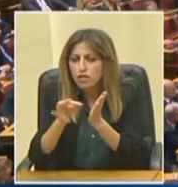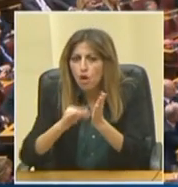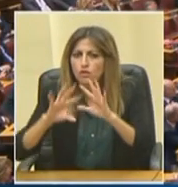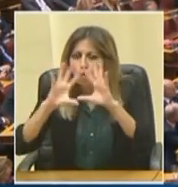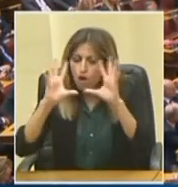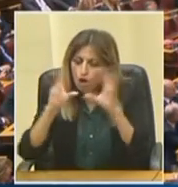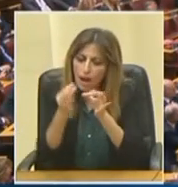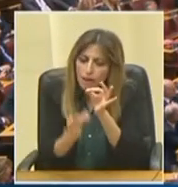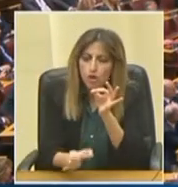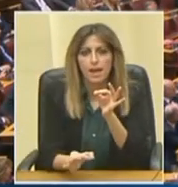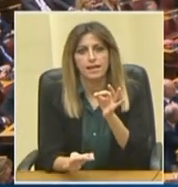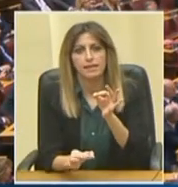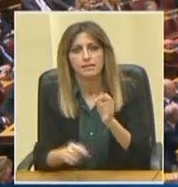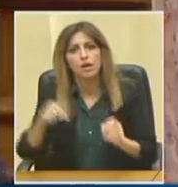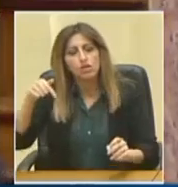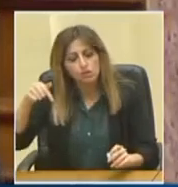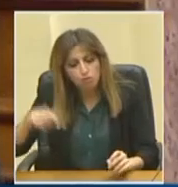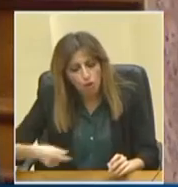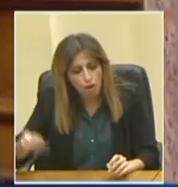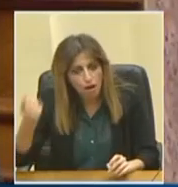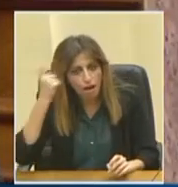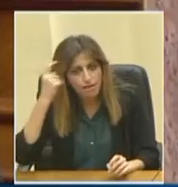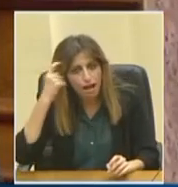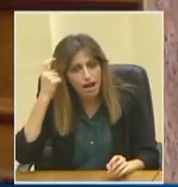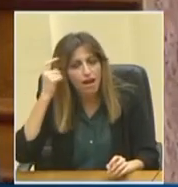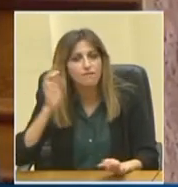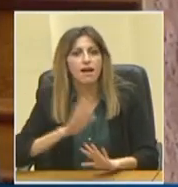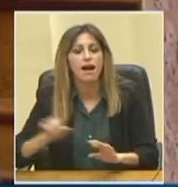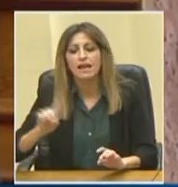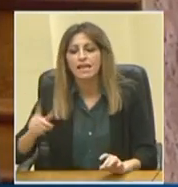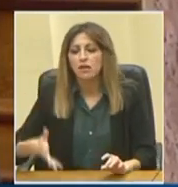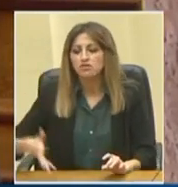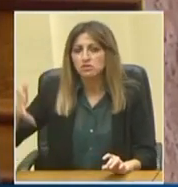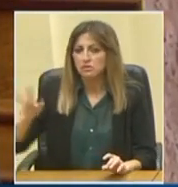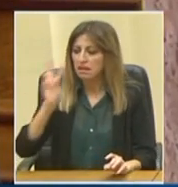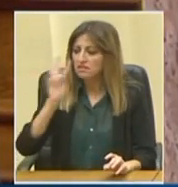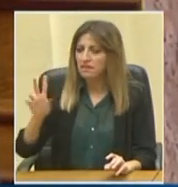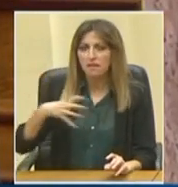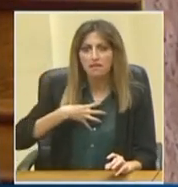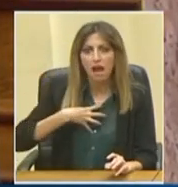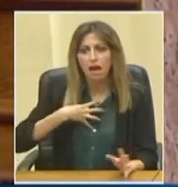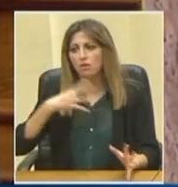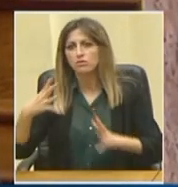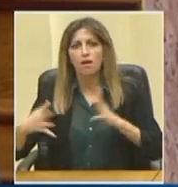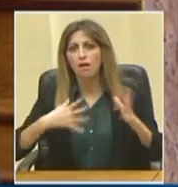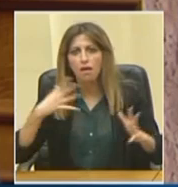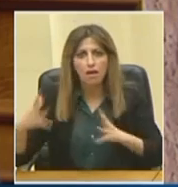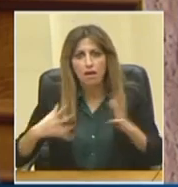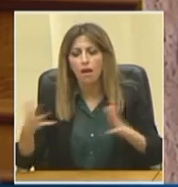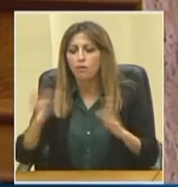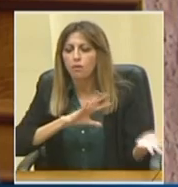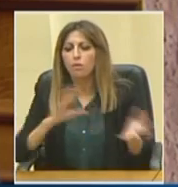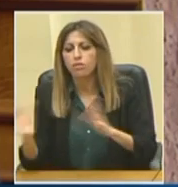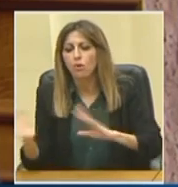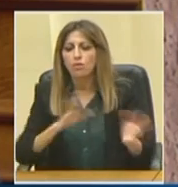πόνος, αυτός ο πανικός, αυτό το άγχος. Μια λέτε θέλετε αναθεώρηση, μια λέτε δεν θέλετε αναθεώρηση.